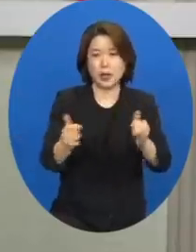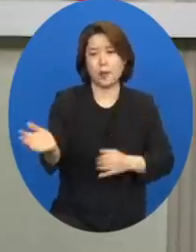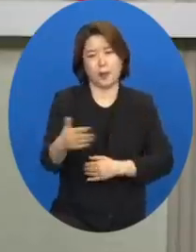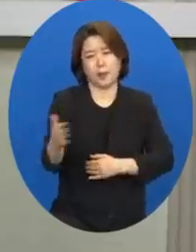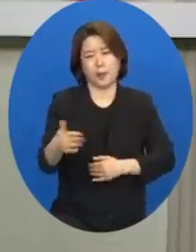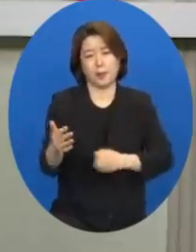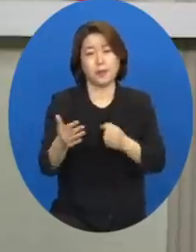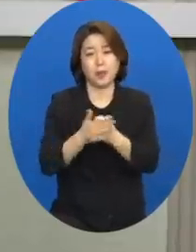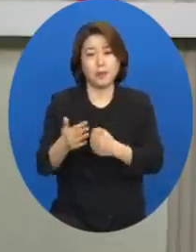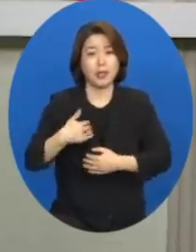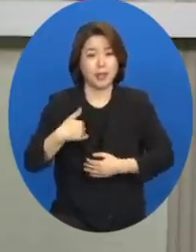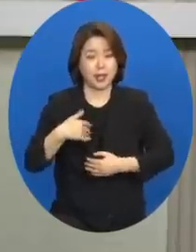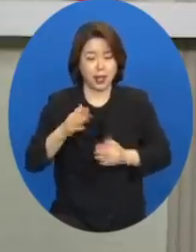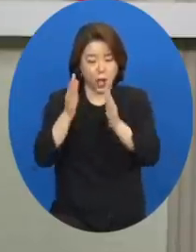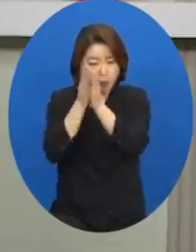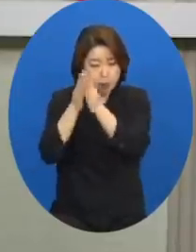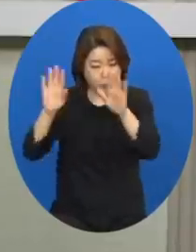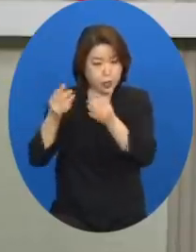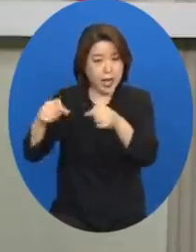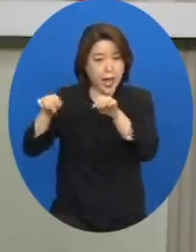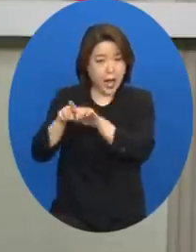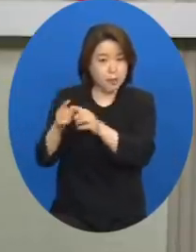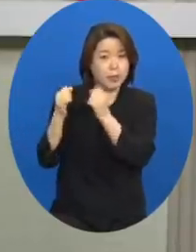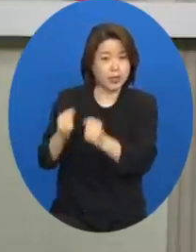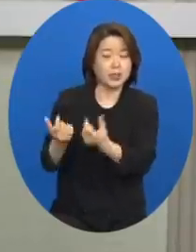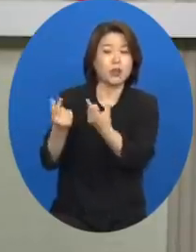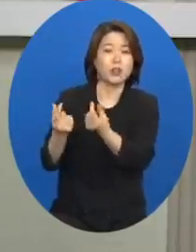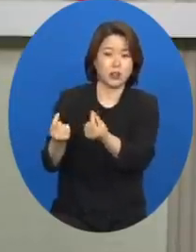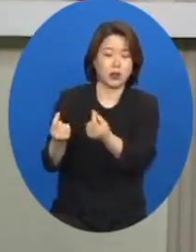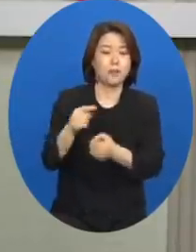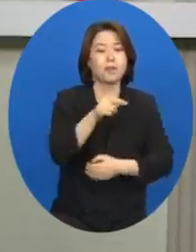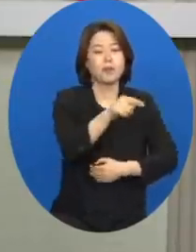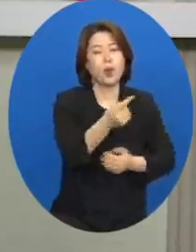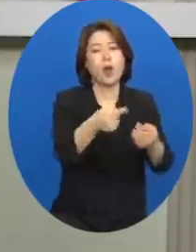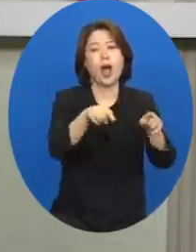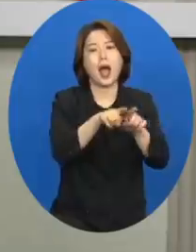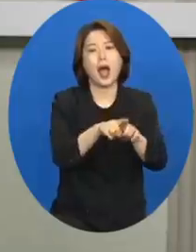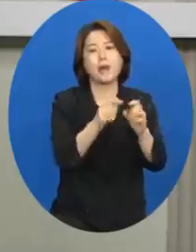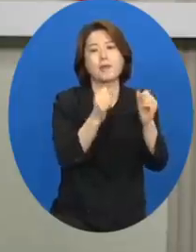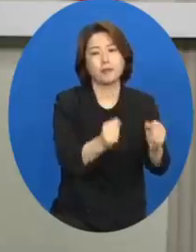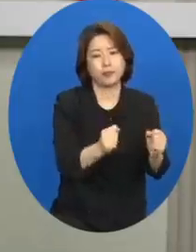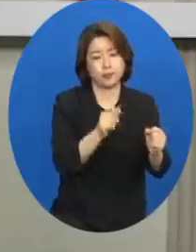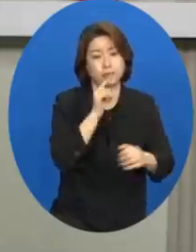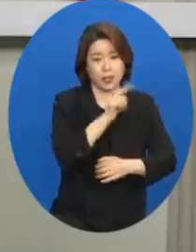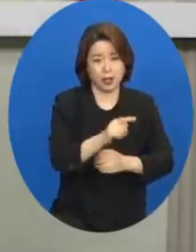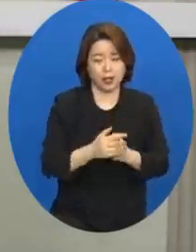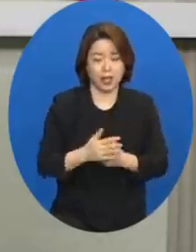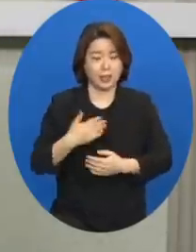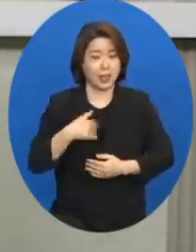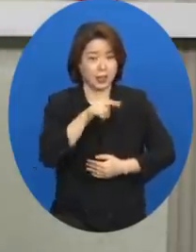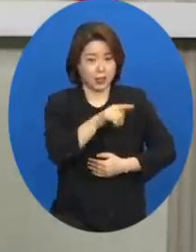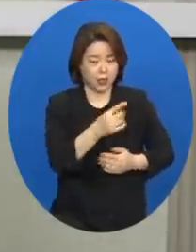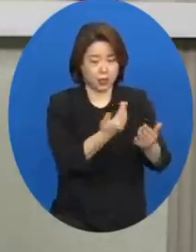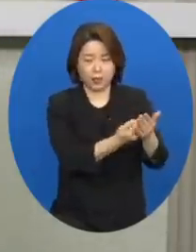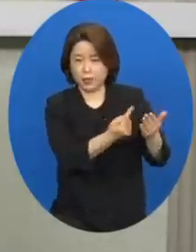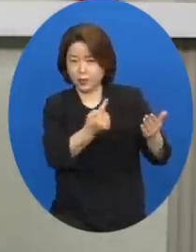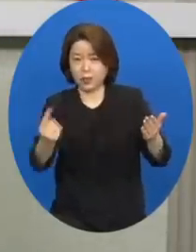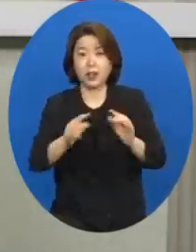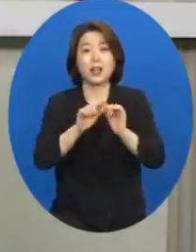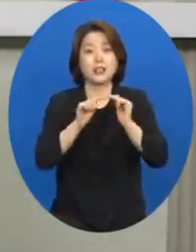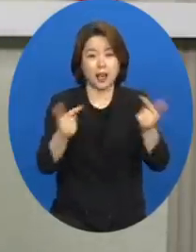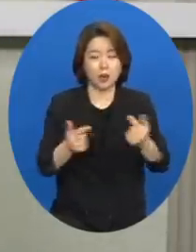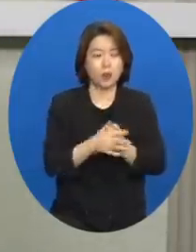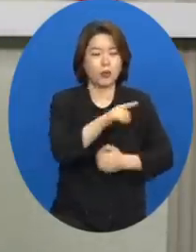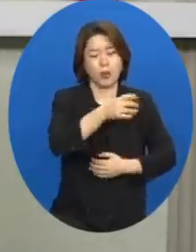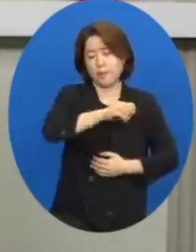내가 모세와 함께 있던 것 같이 너와 함께 있을 것임이니라 내가 너를 떠나지 아니하며 버리지